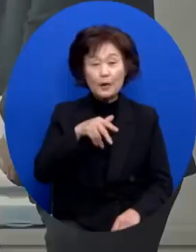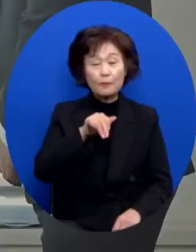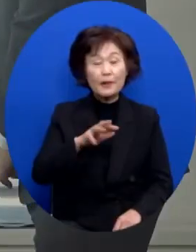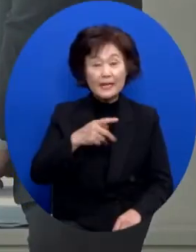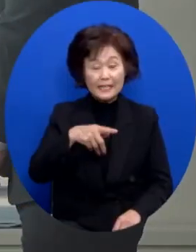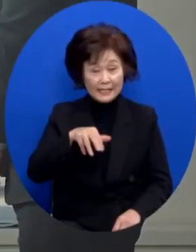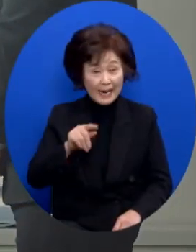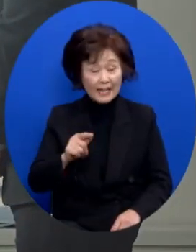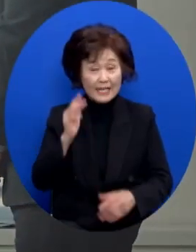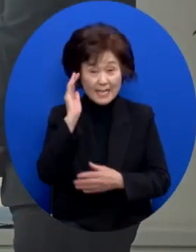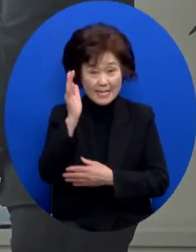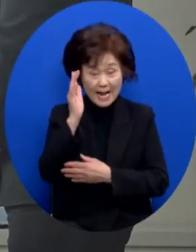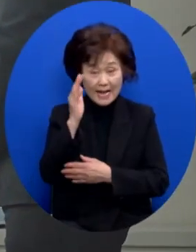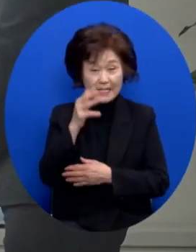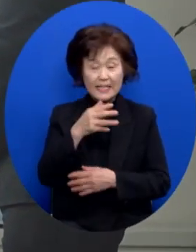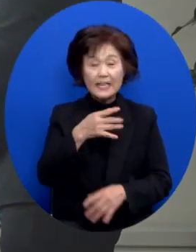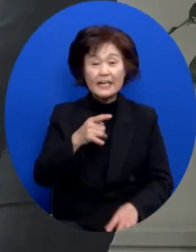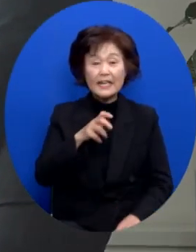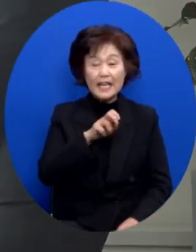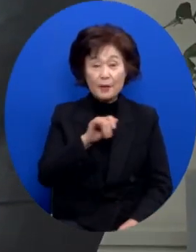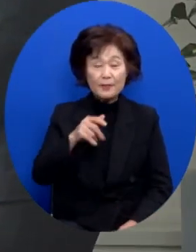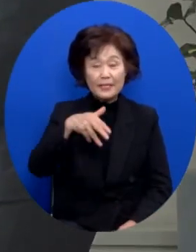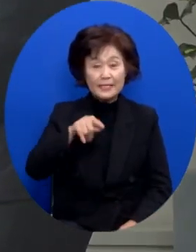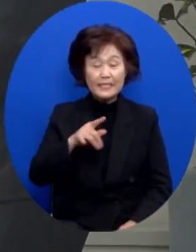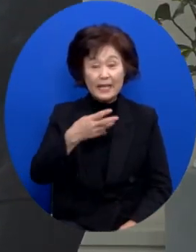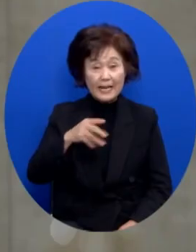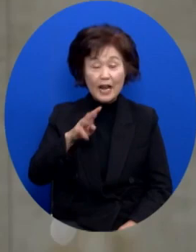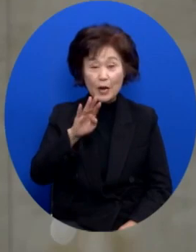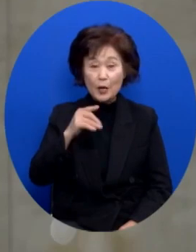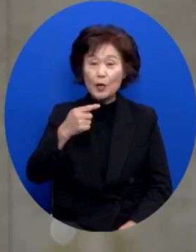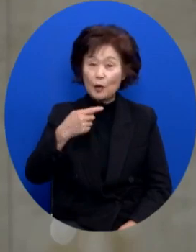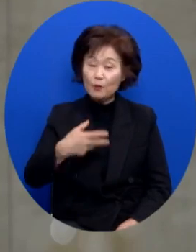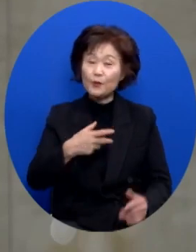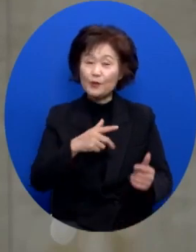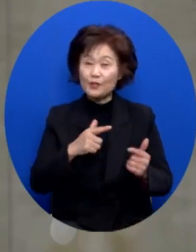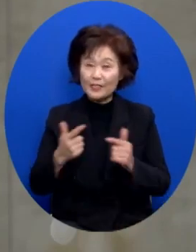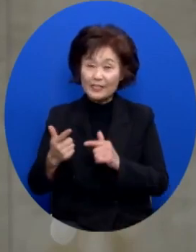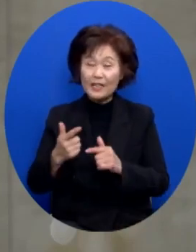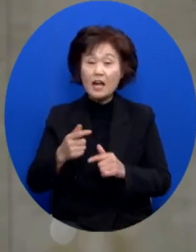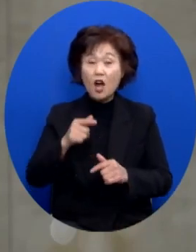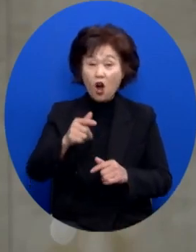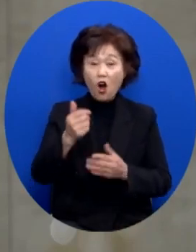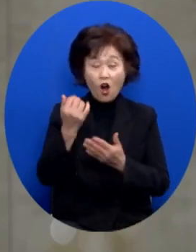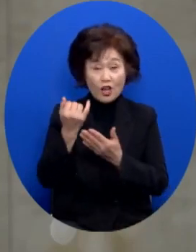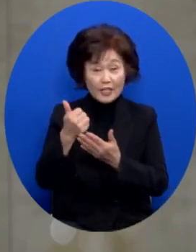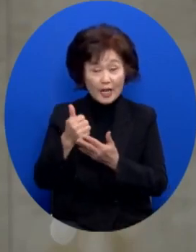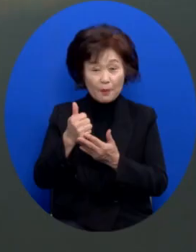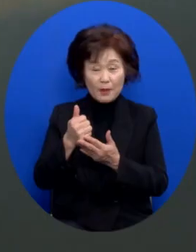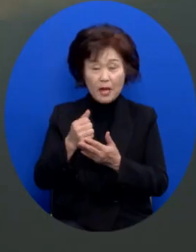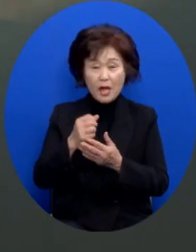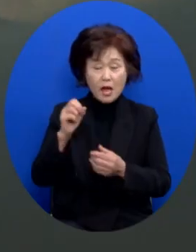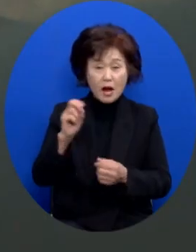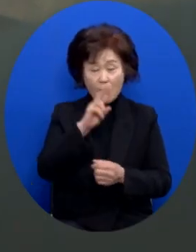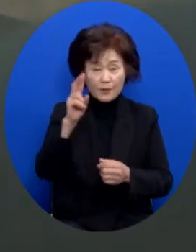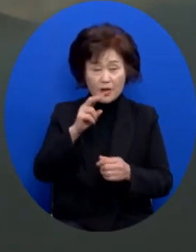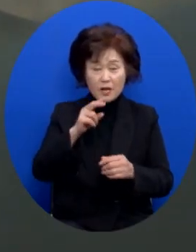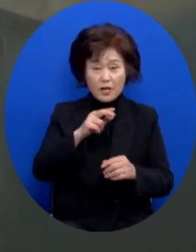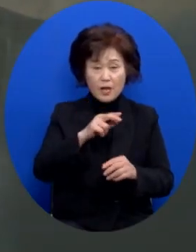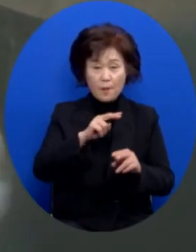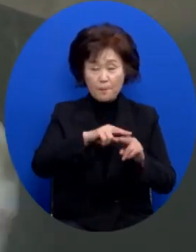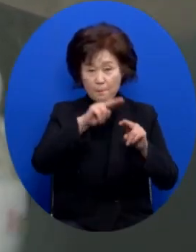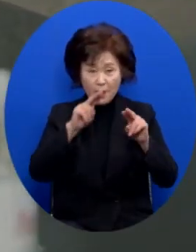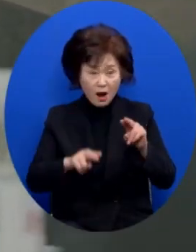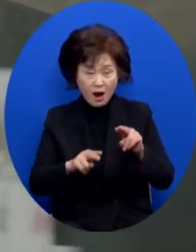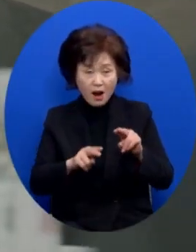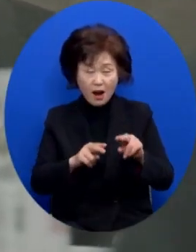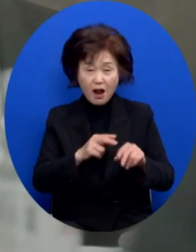레미제라블, 9일에는 초고속 승진한 비서실장이 하루아침에 장집사로 추락한 인생 반전 드라마 슬기롭게 직장